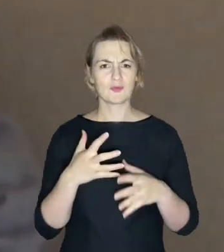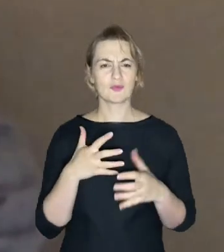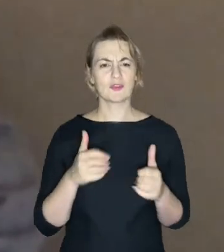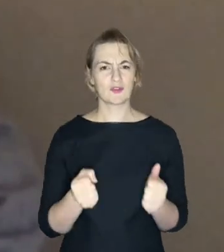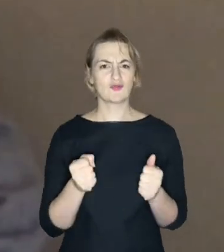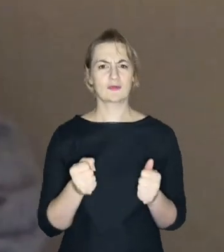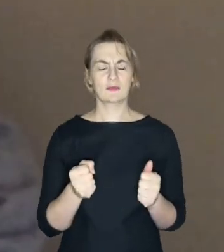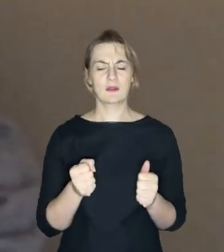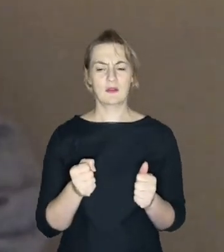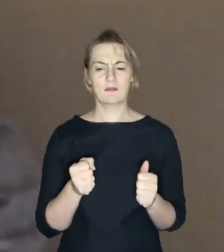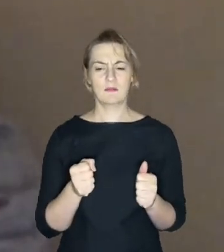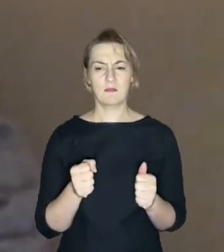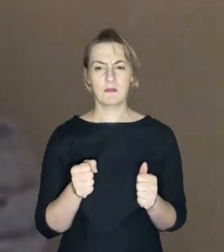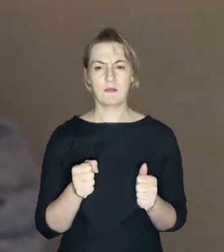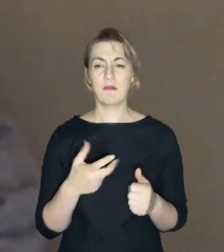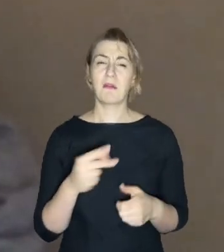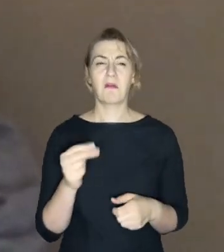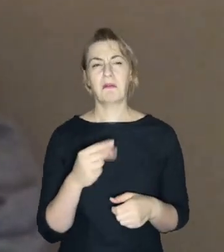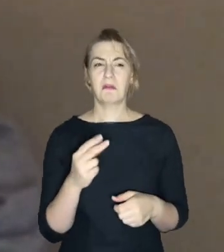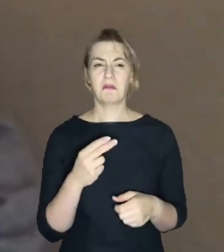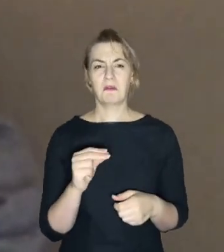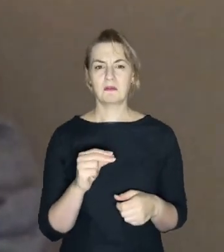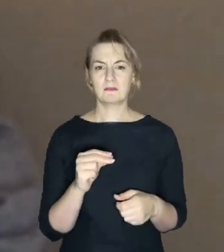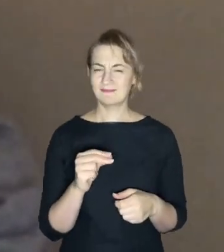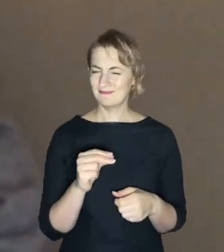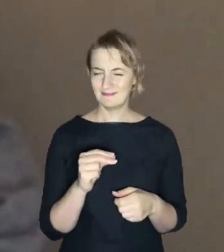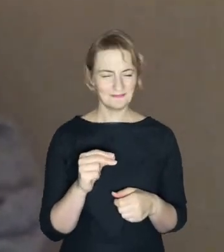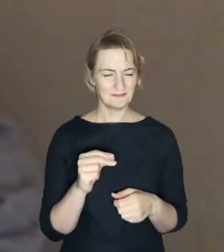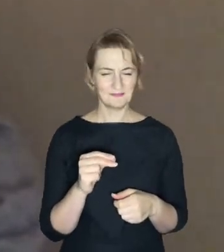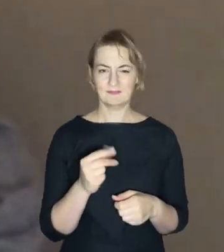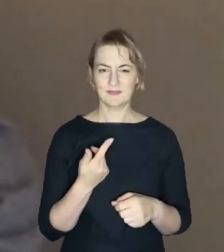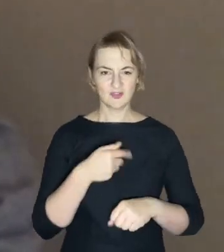przestać zaprzeczać. Dokładnie to, o czym mówiłeś.